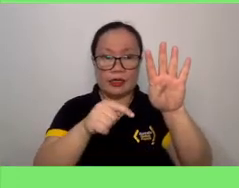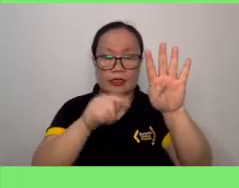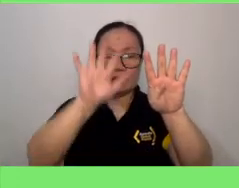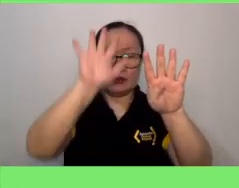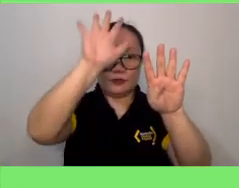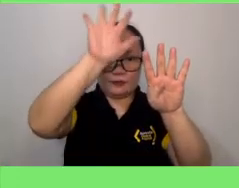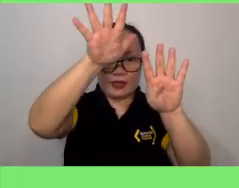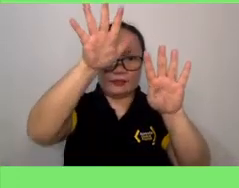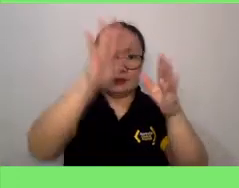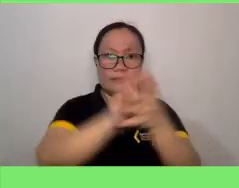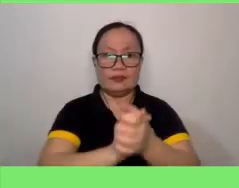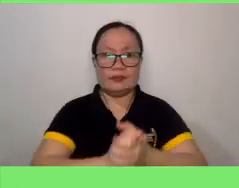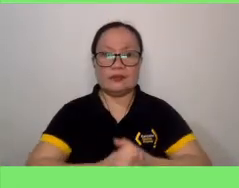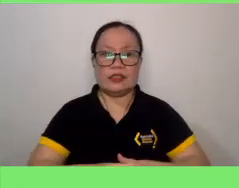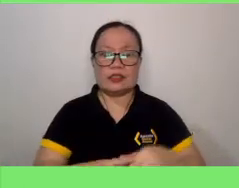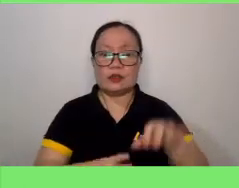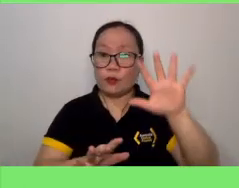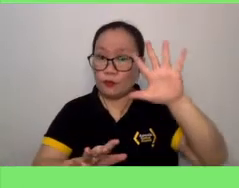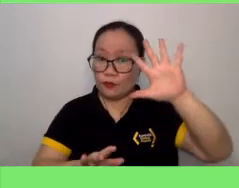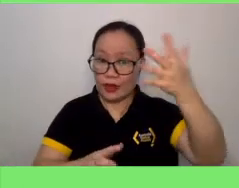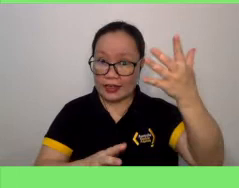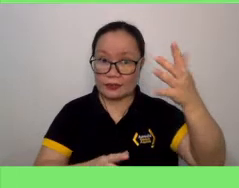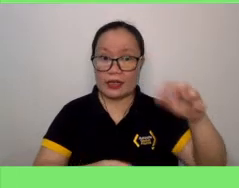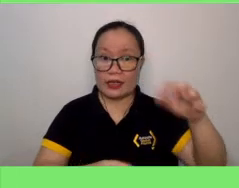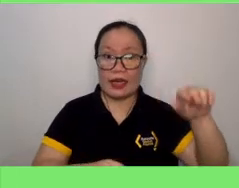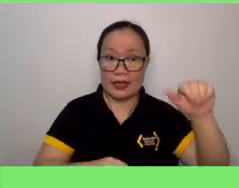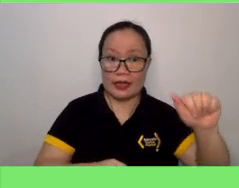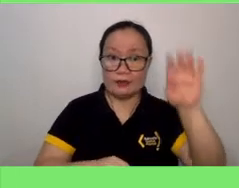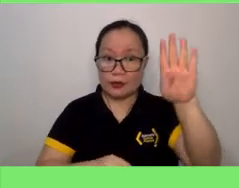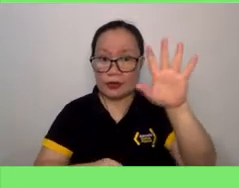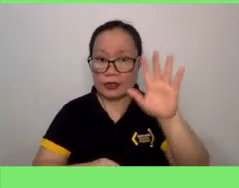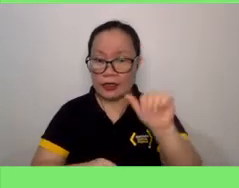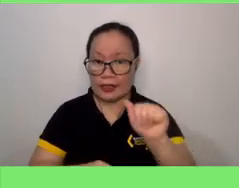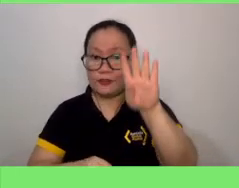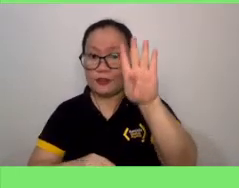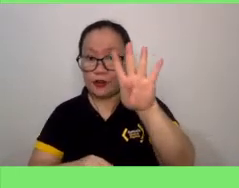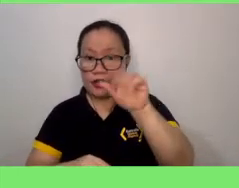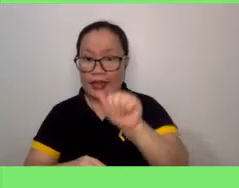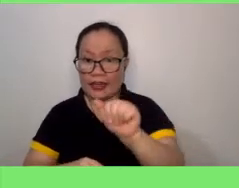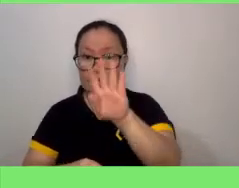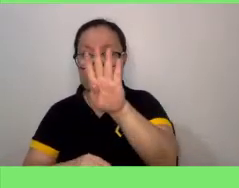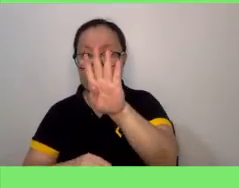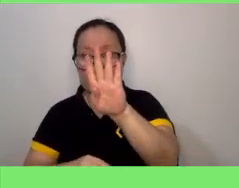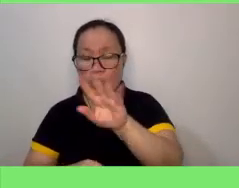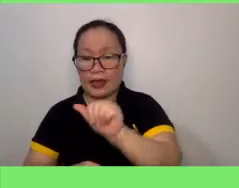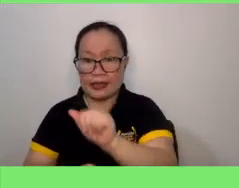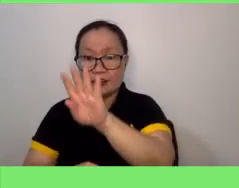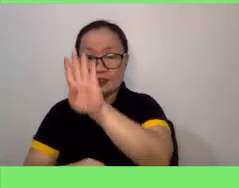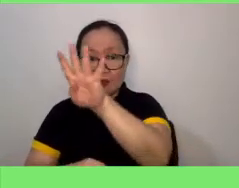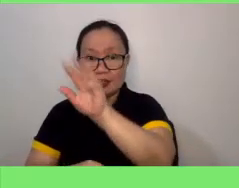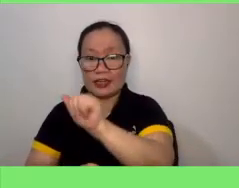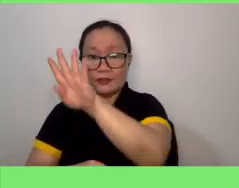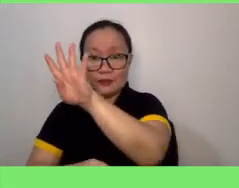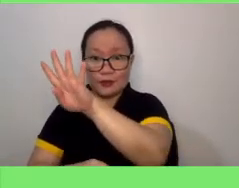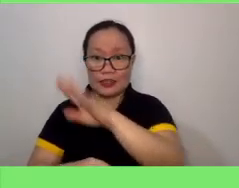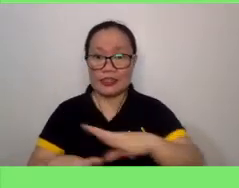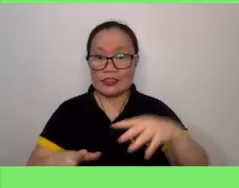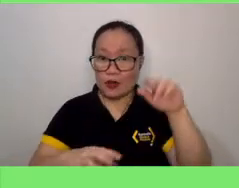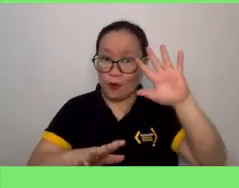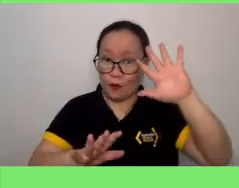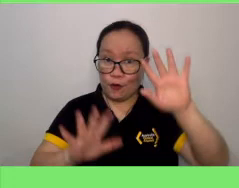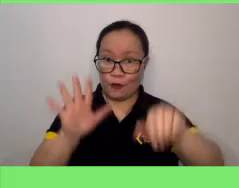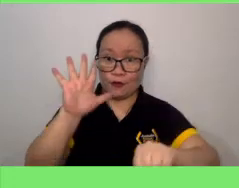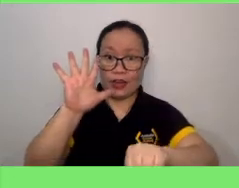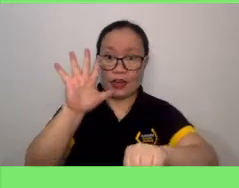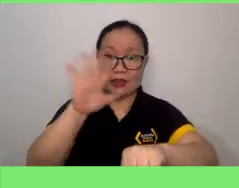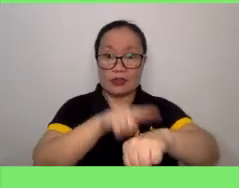5. So, ibig sabihin para siyang ganito. 5 a raised to 4. So, yun po ang ibig sabihin niyan. So, this is still monomial.